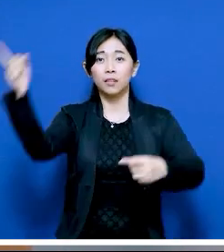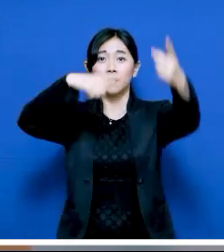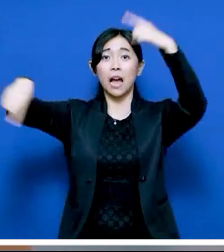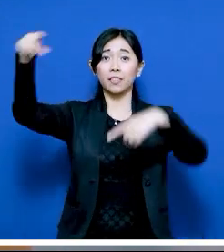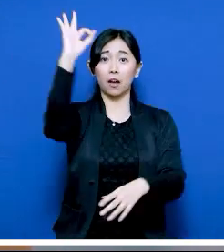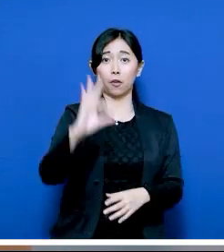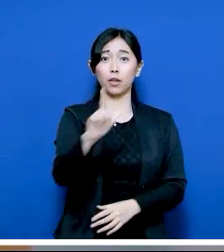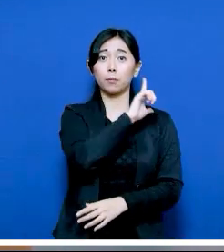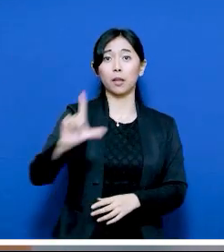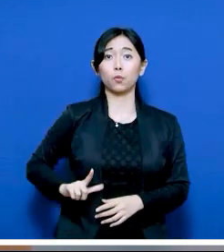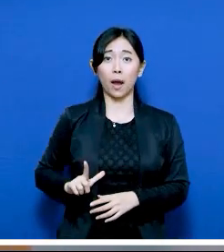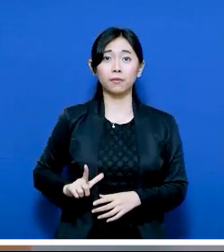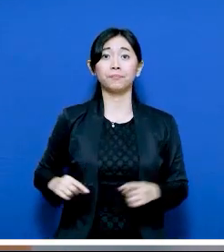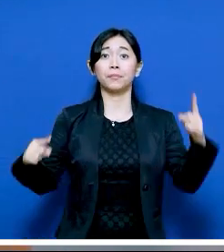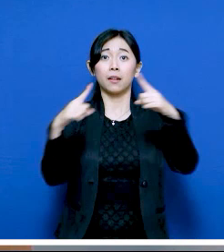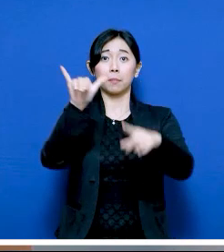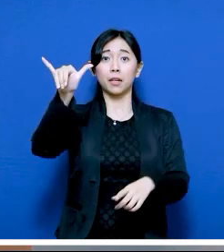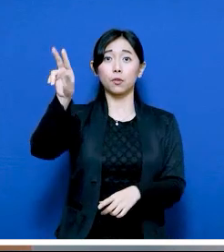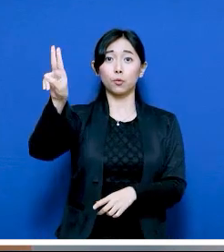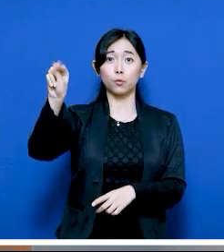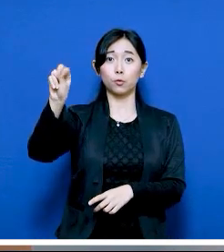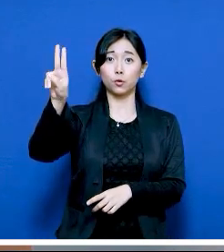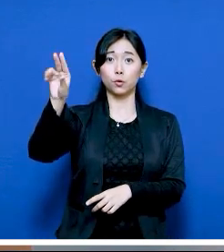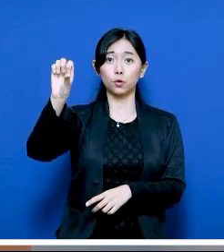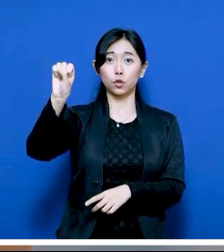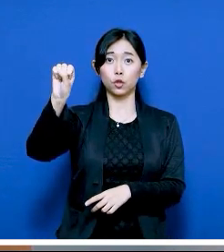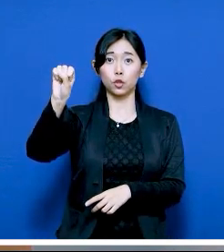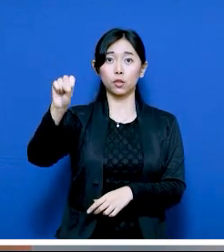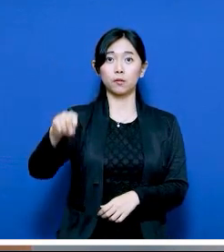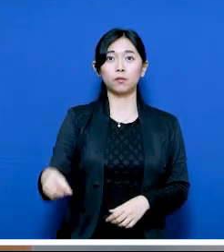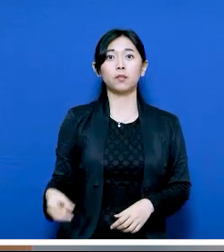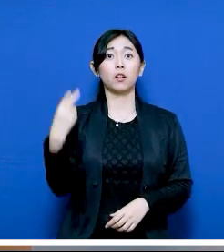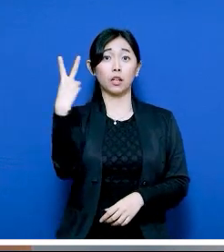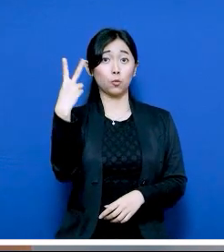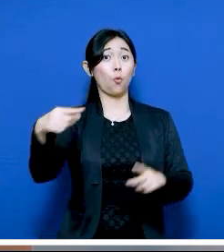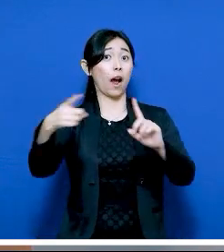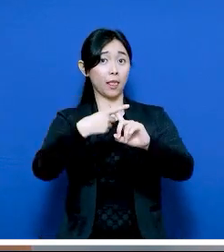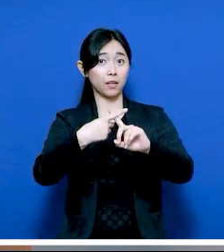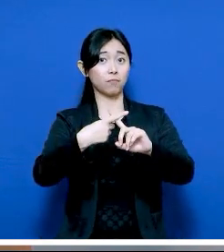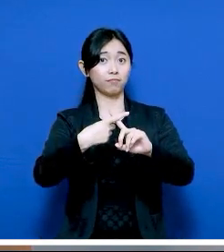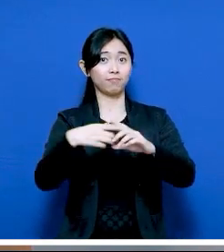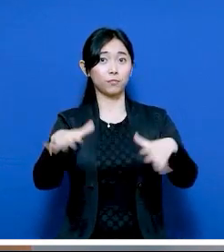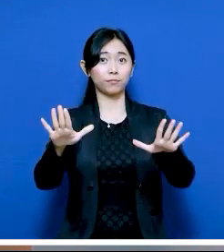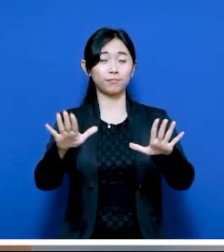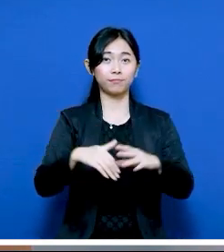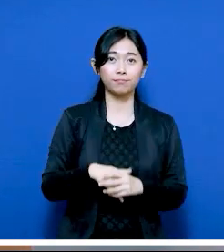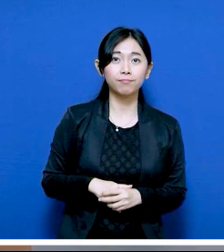Datanglah firman Tuhan kepada Yunus untuk kedua kalinya.